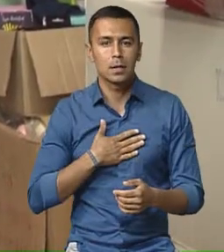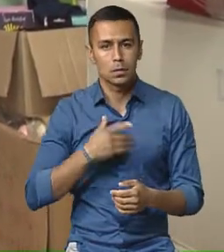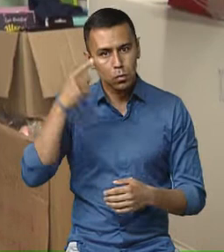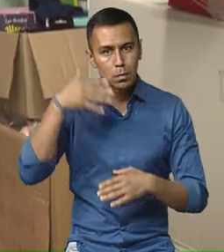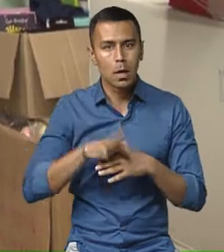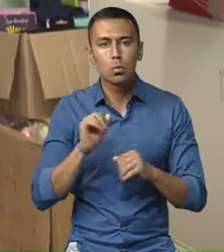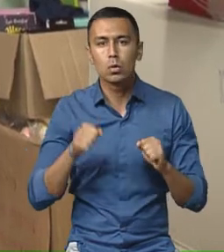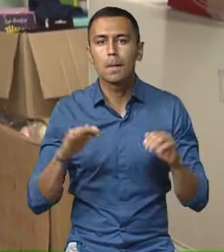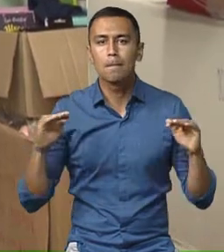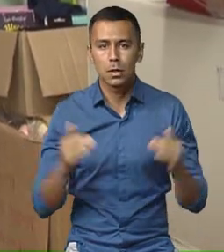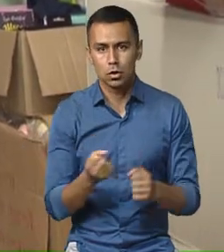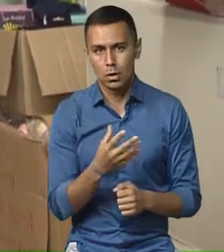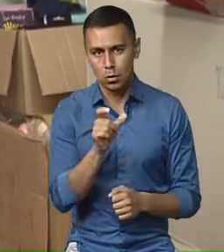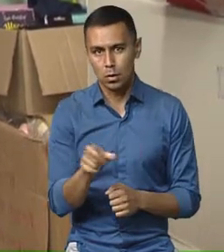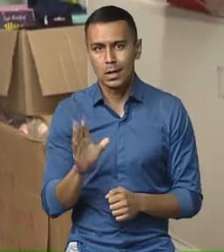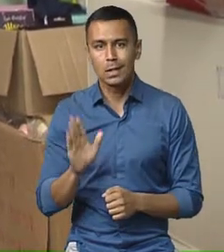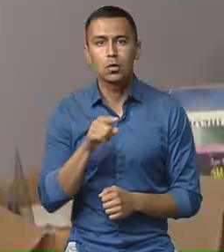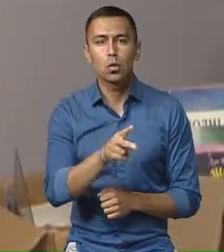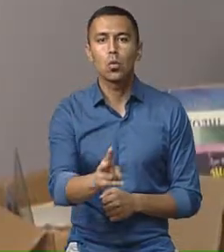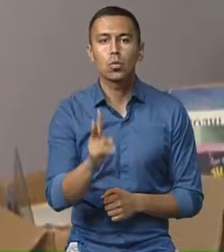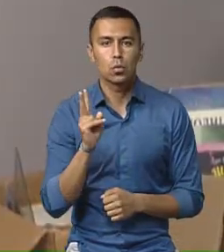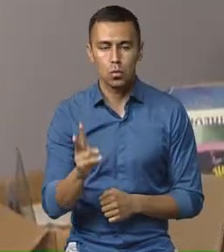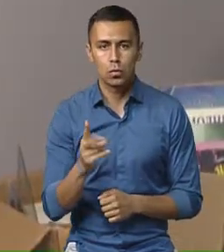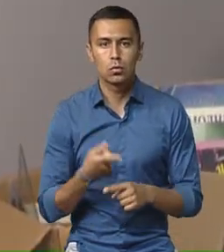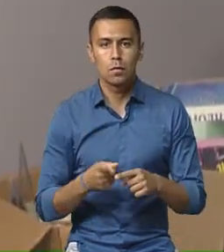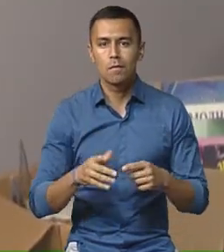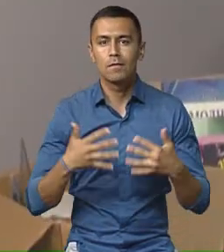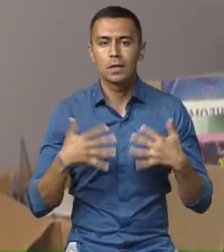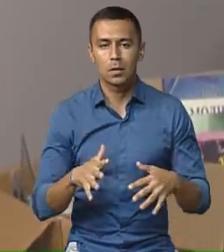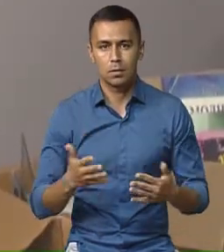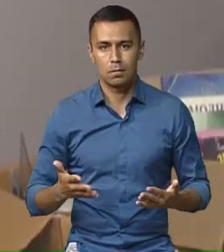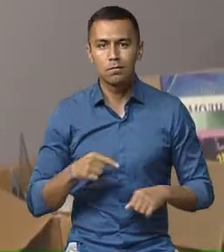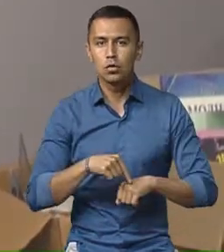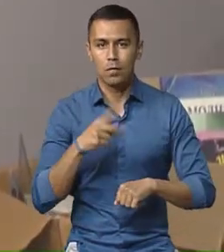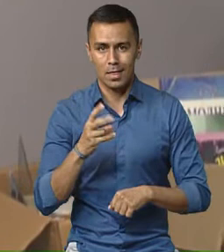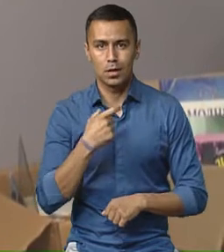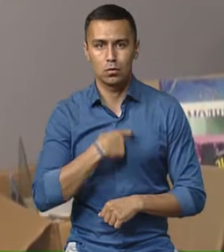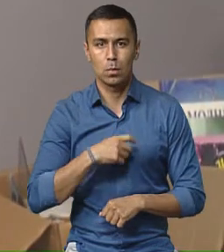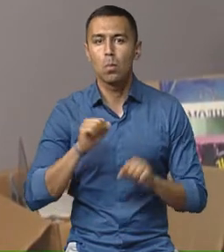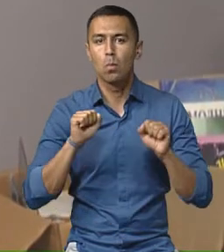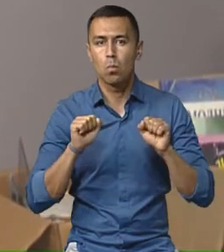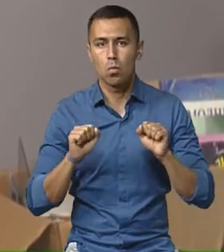якомога менша кількість людей, тому що тільки той, хто цю втрату проживає на собі,